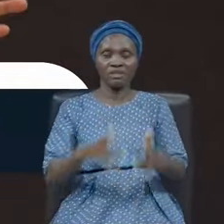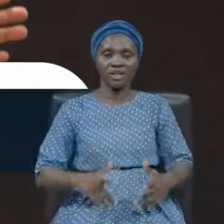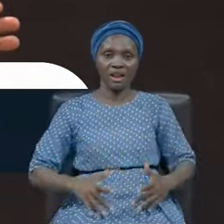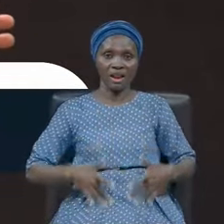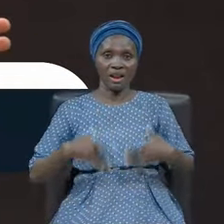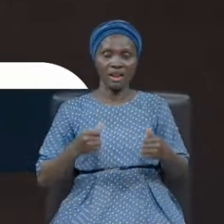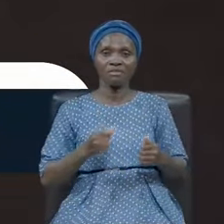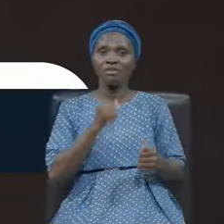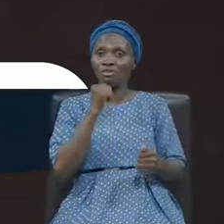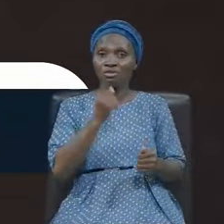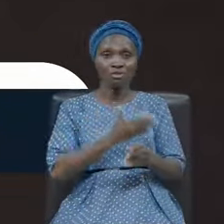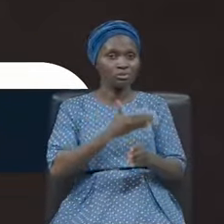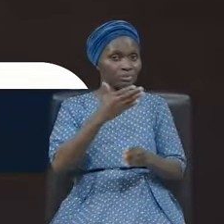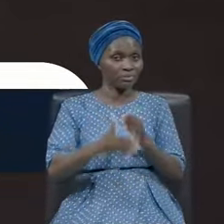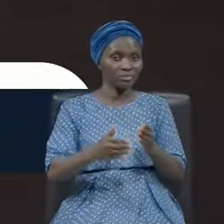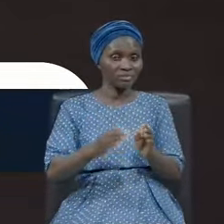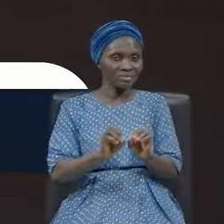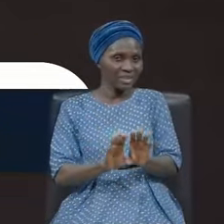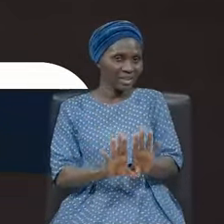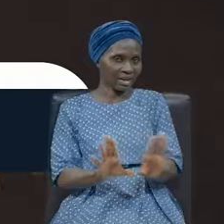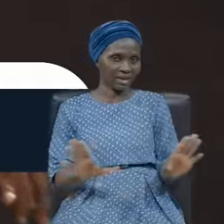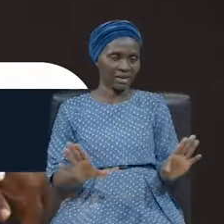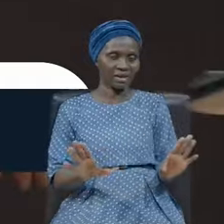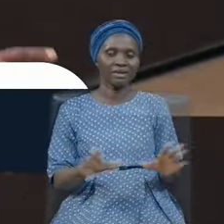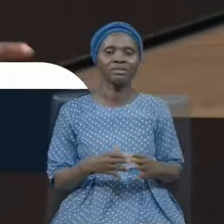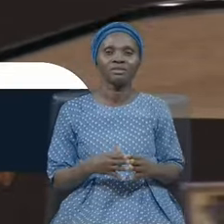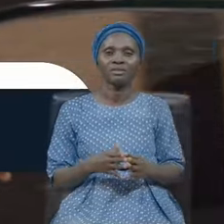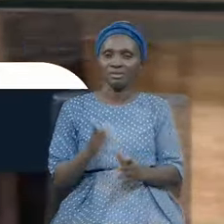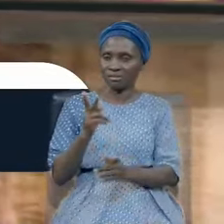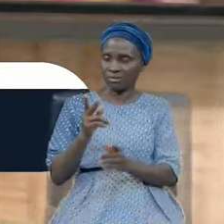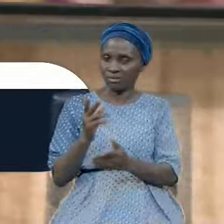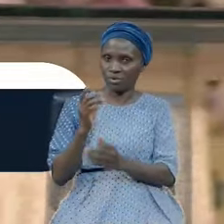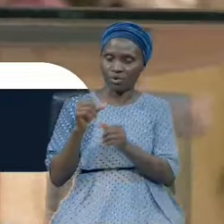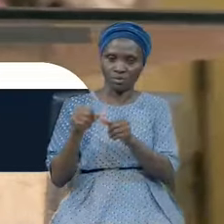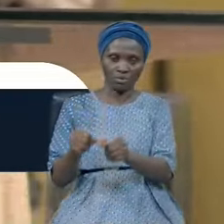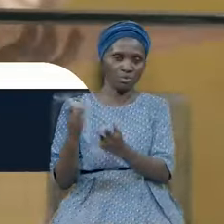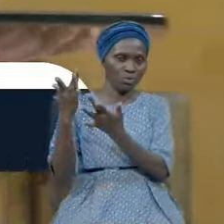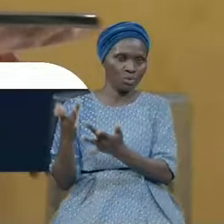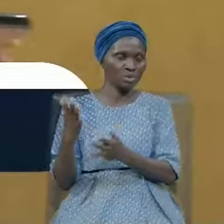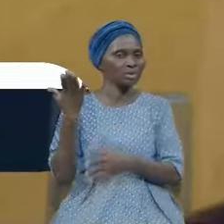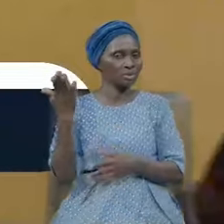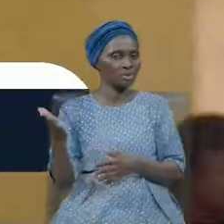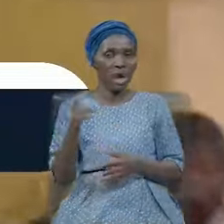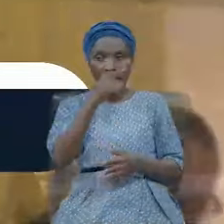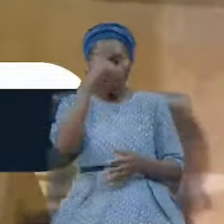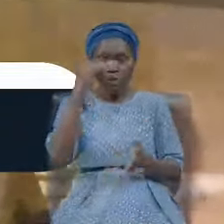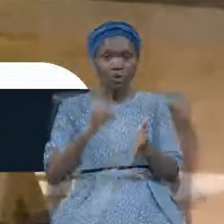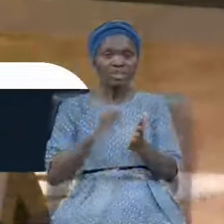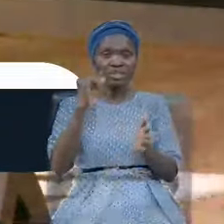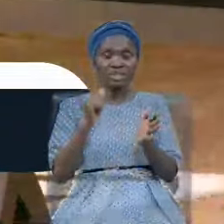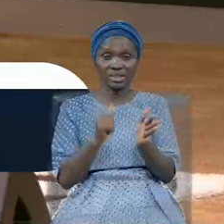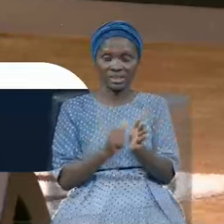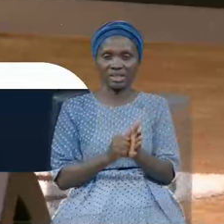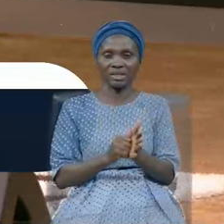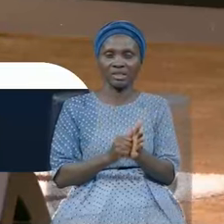vie n'est pas totalement devenue transparente, on reste là-bas. C'est cette foi tenace